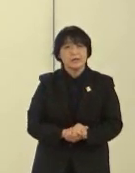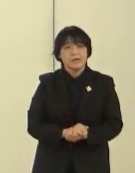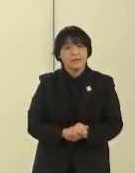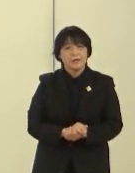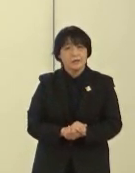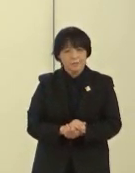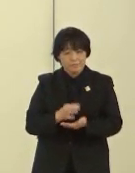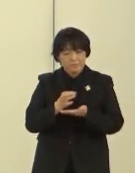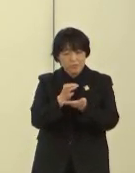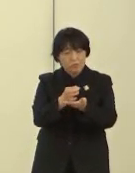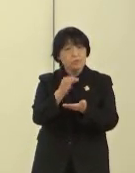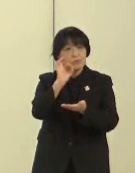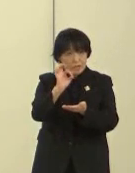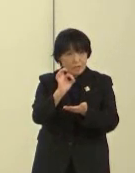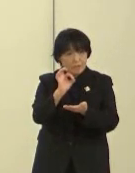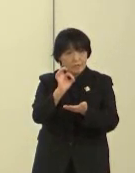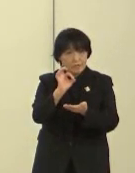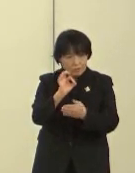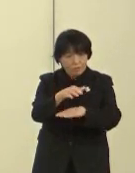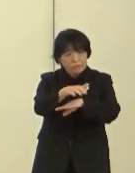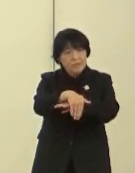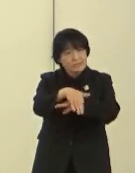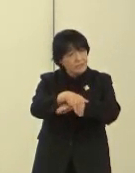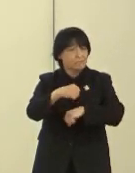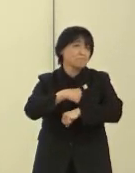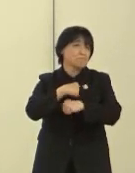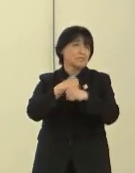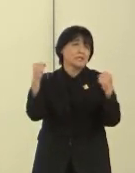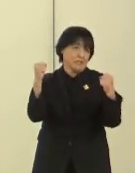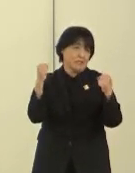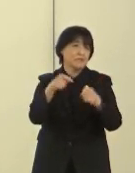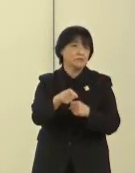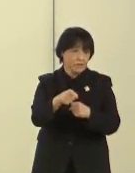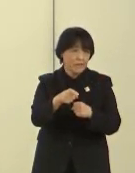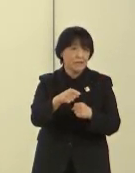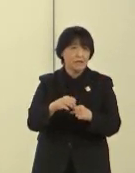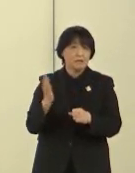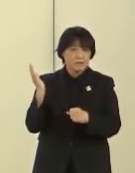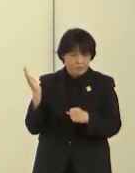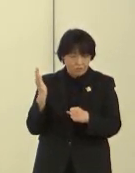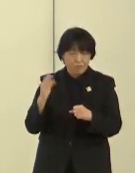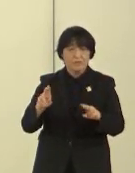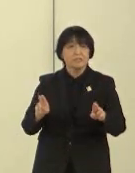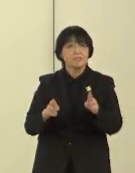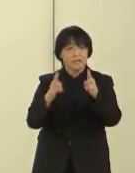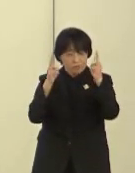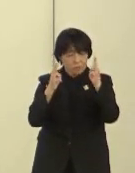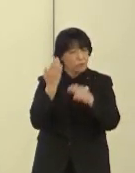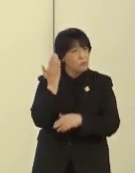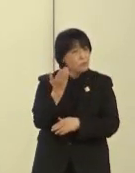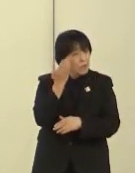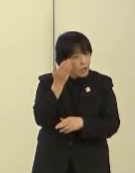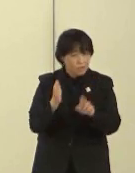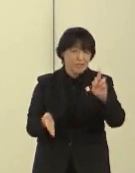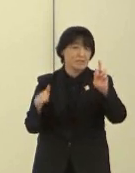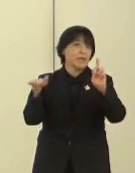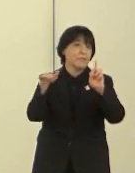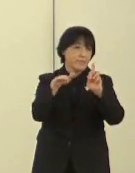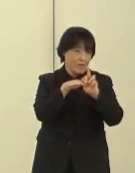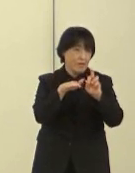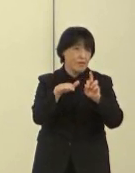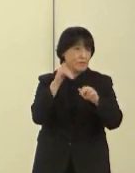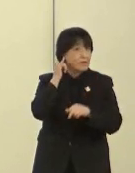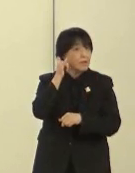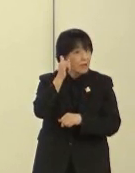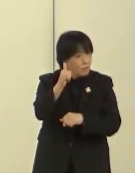給付金について取り扱っておりませんので、専用のお問い合わせセンターの方にお電話をいただいて、